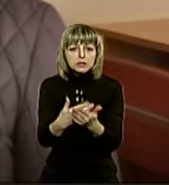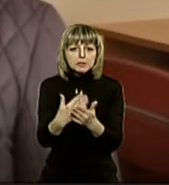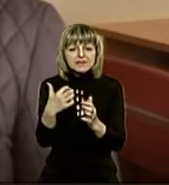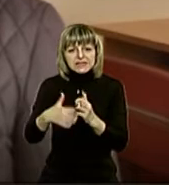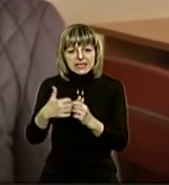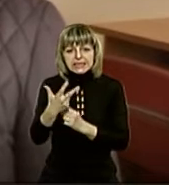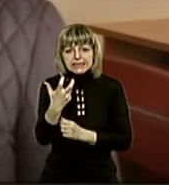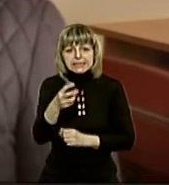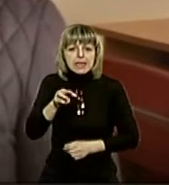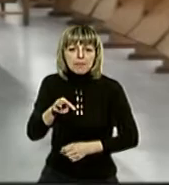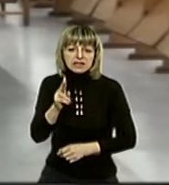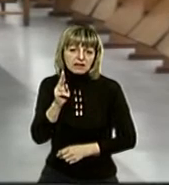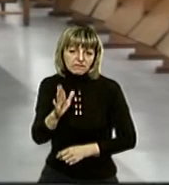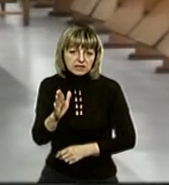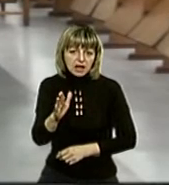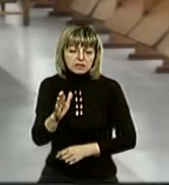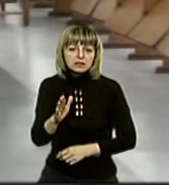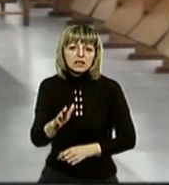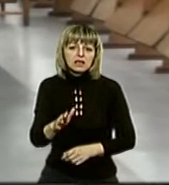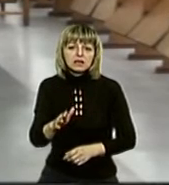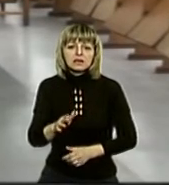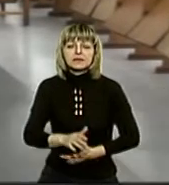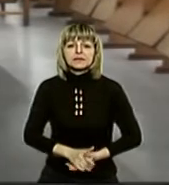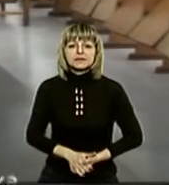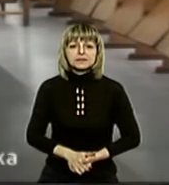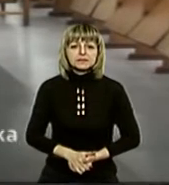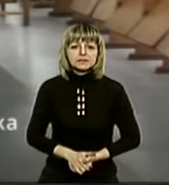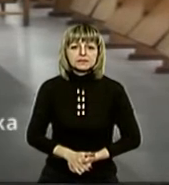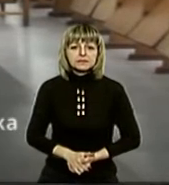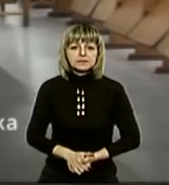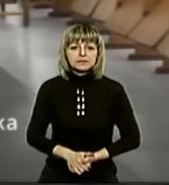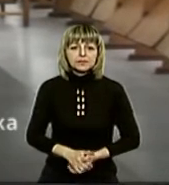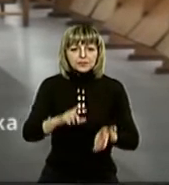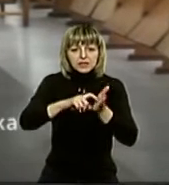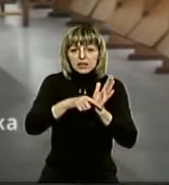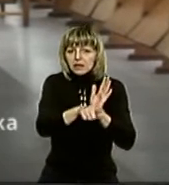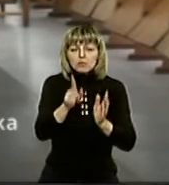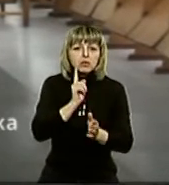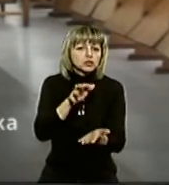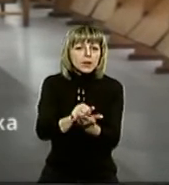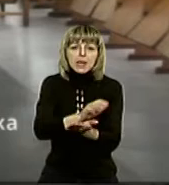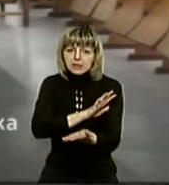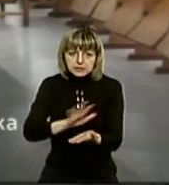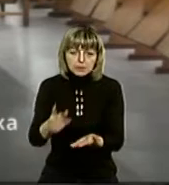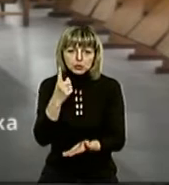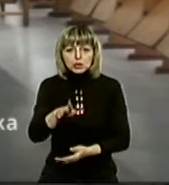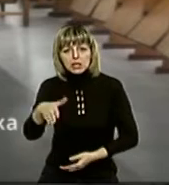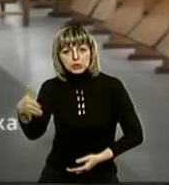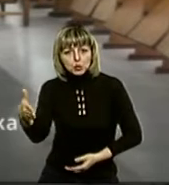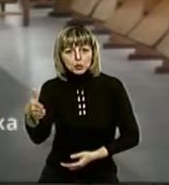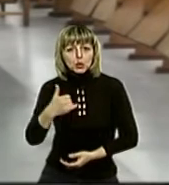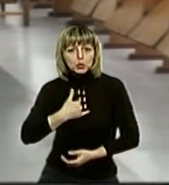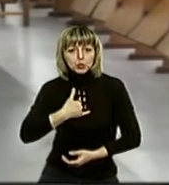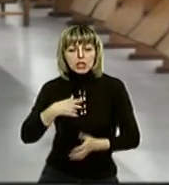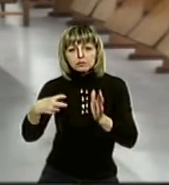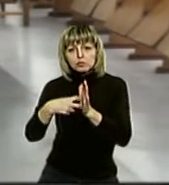в середньому 300 метрів квадратних. Класи на даний час є незаймані. От з однієї сторони у нас